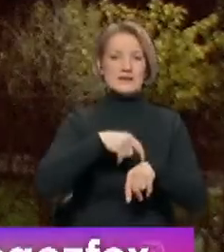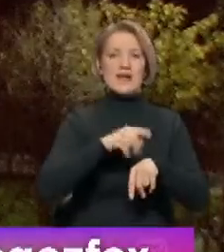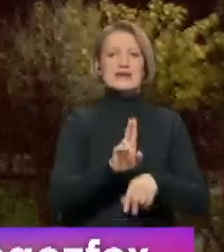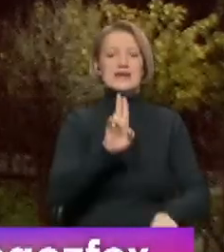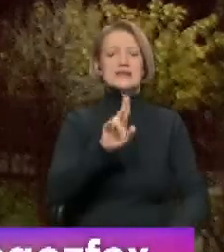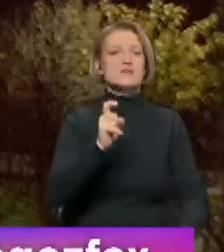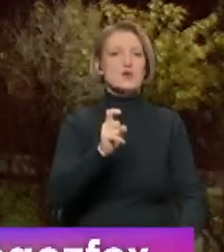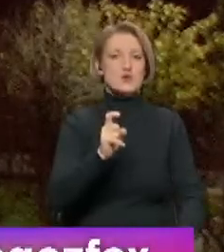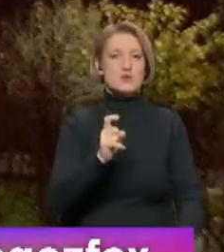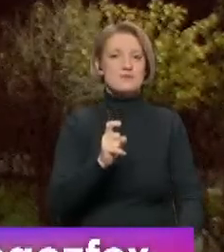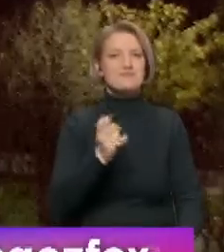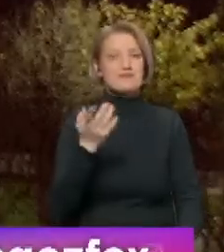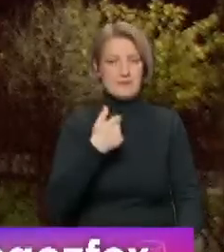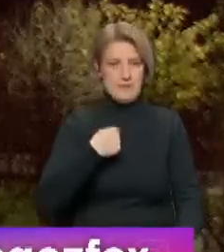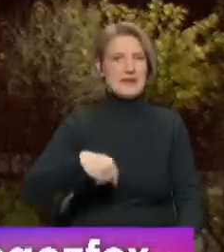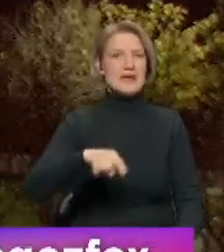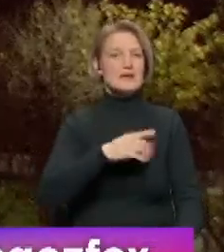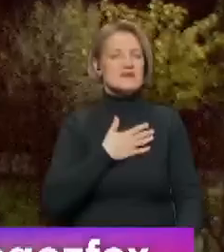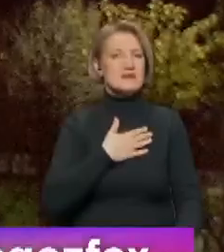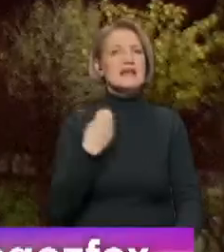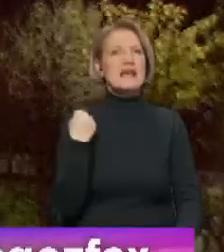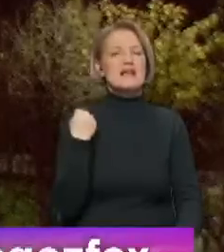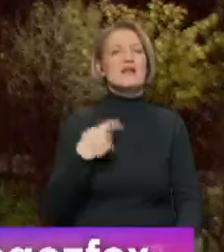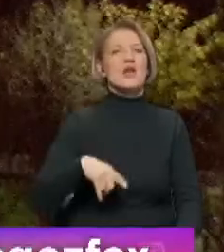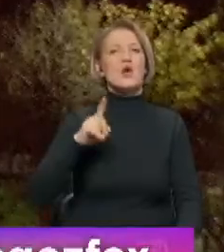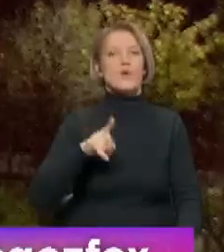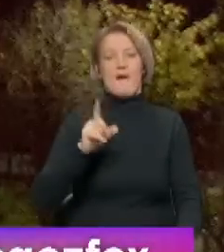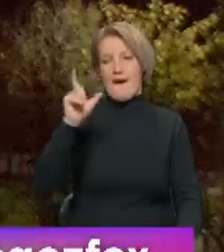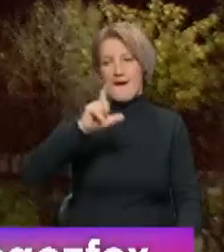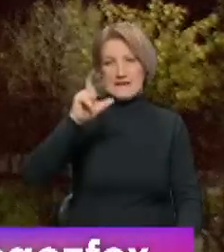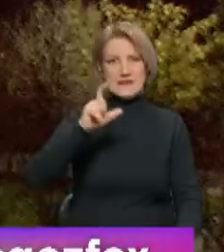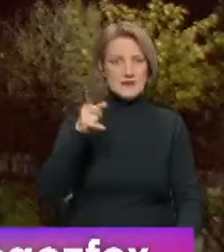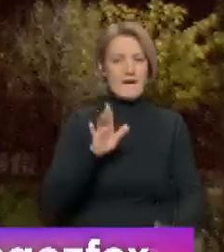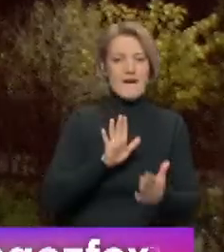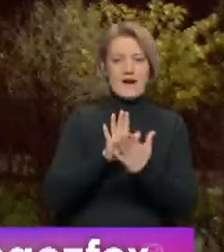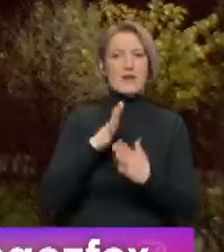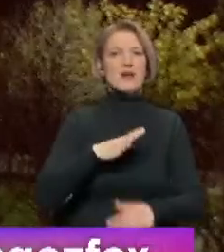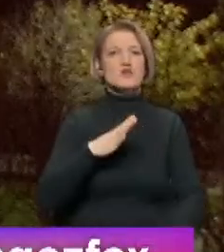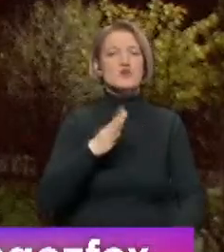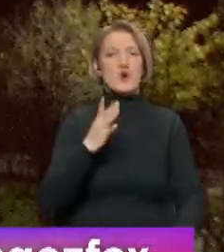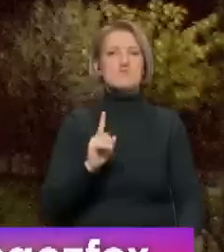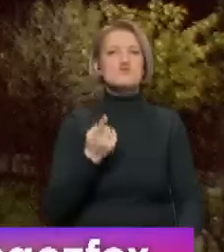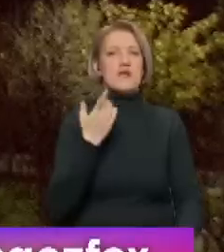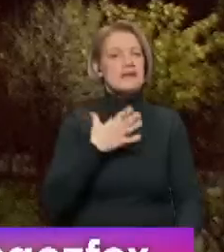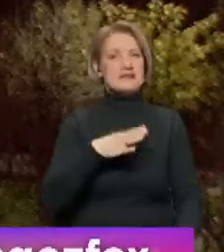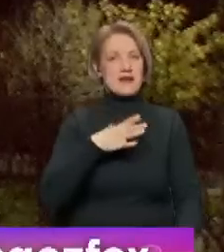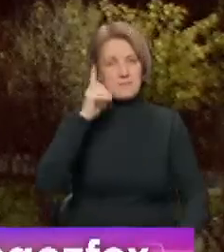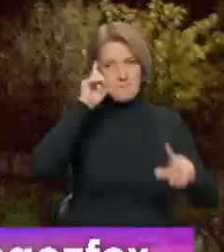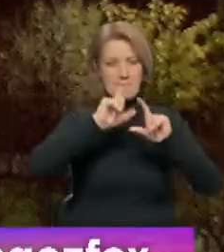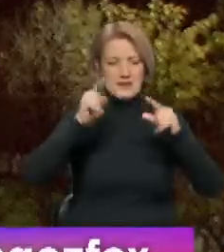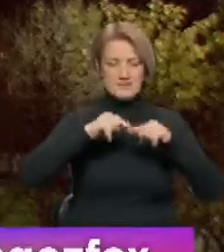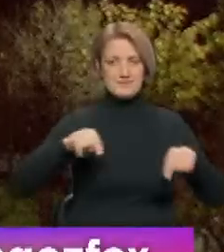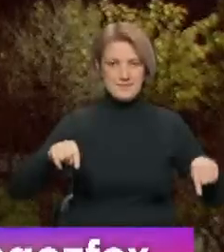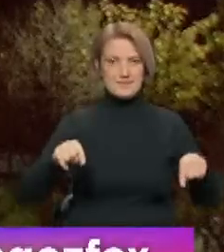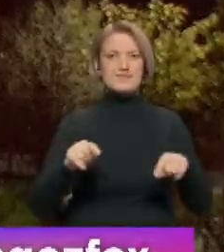7.29'u gösterirken Biz yeni günü ve aydınlığı karşılamak istiyoruz Müjdemi isterim başlığı